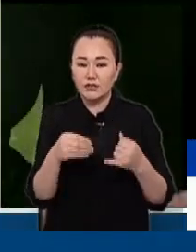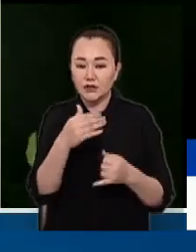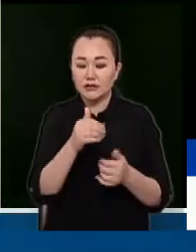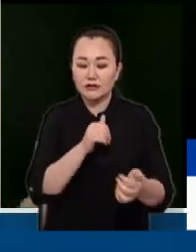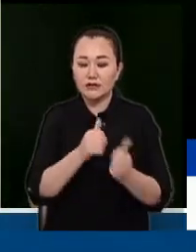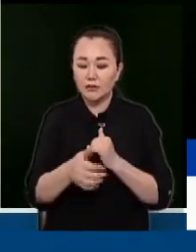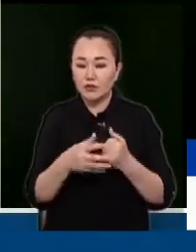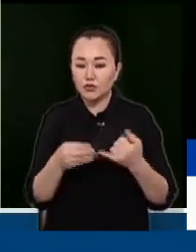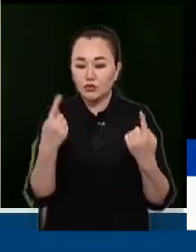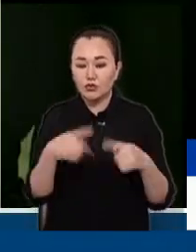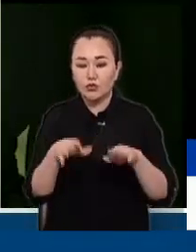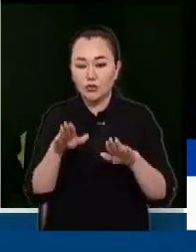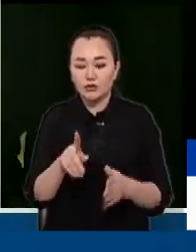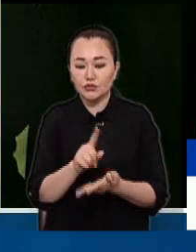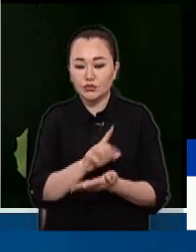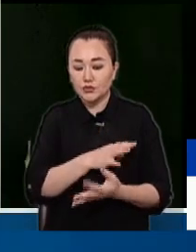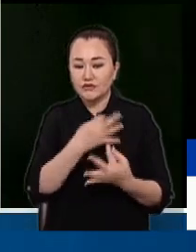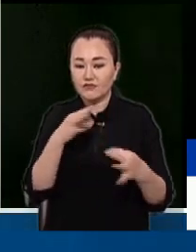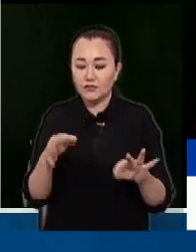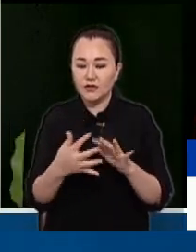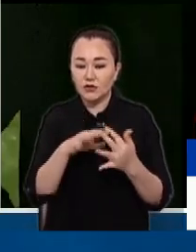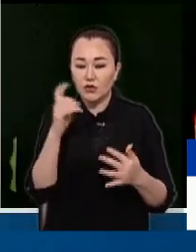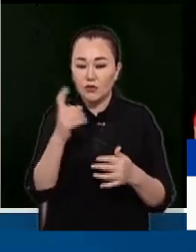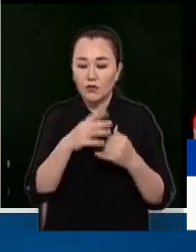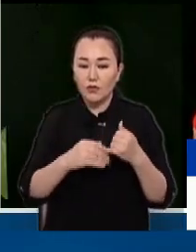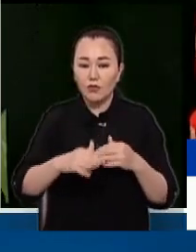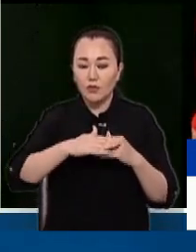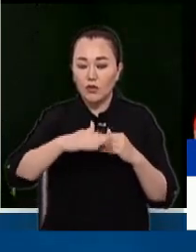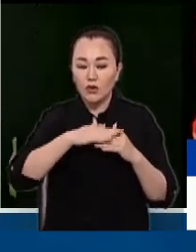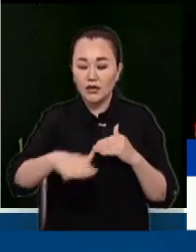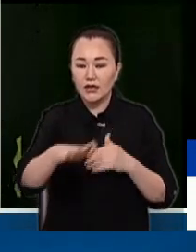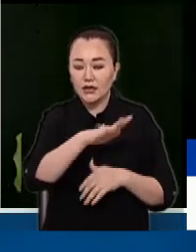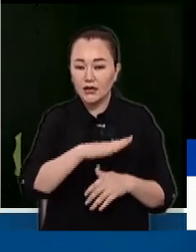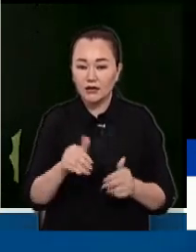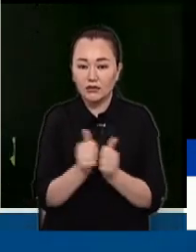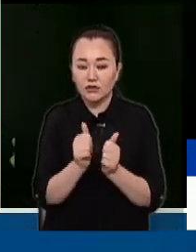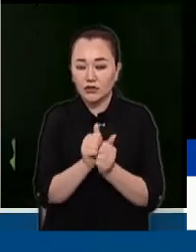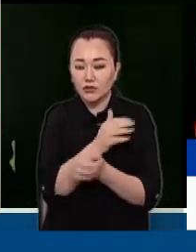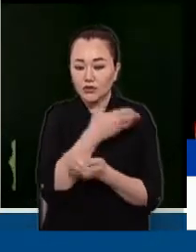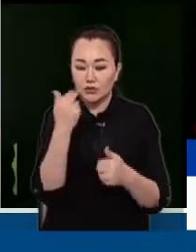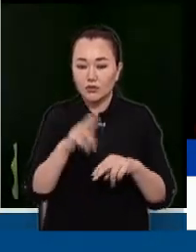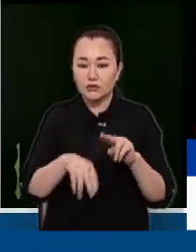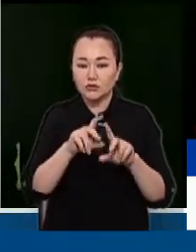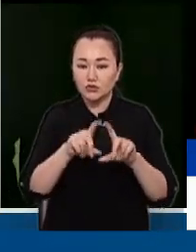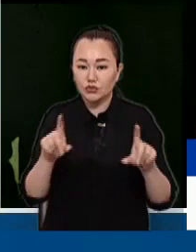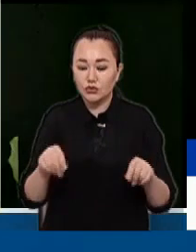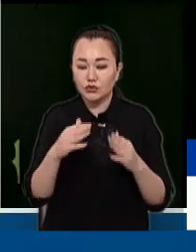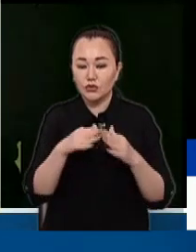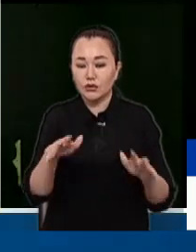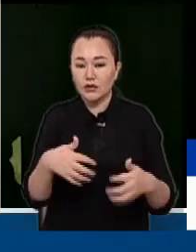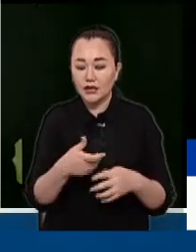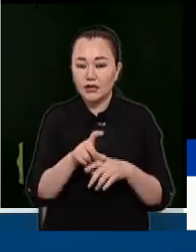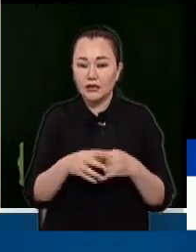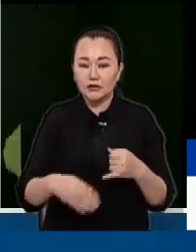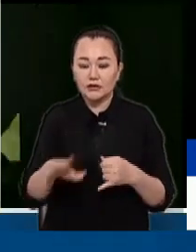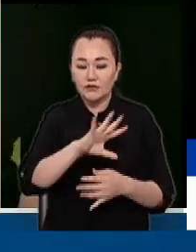взамен участки в другом месте, но свободных сельхозполей, тем более поливных, в округе нет. А построить школу и дома на изъятых